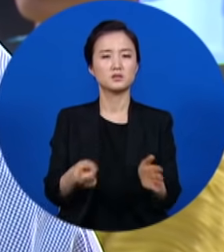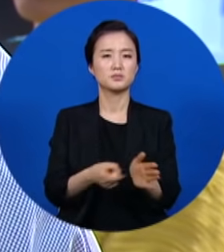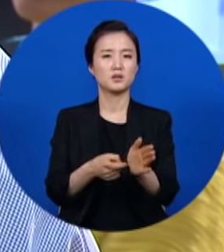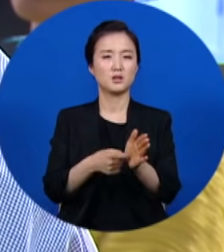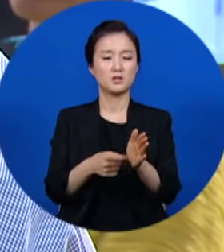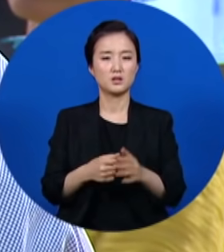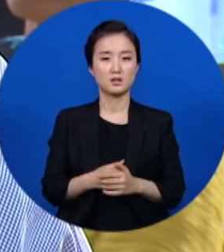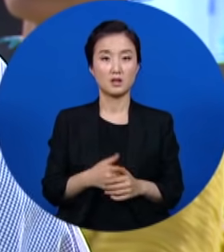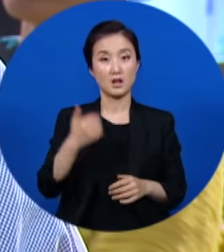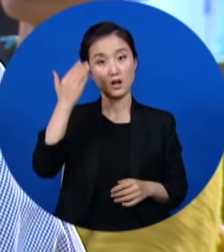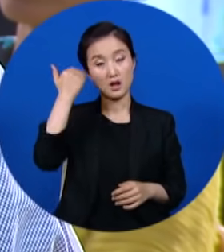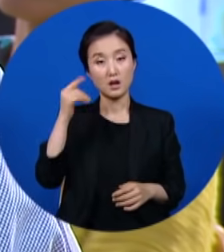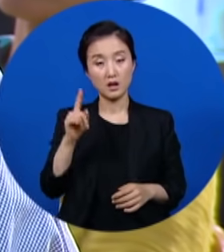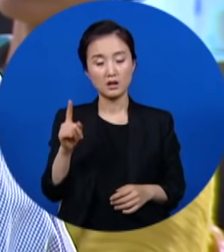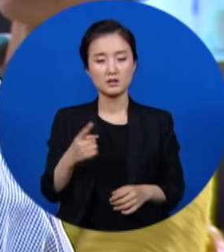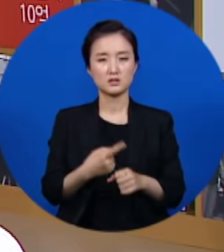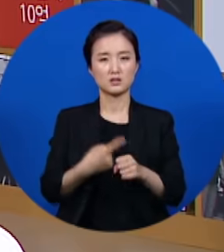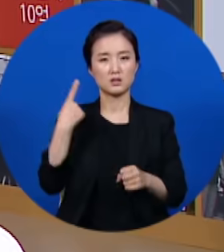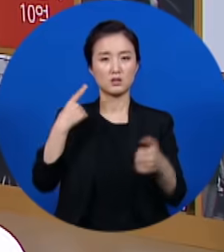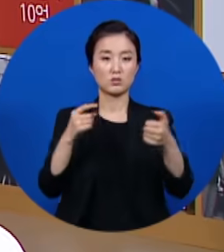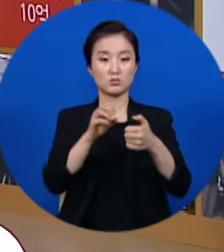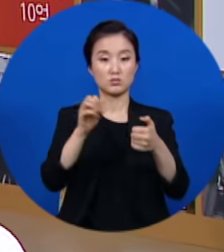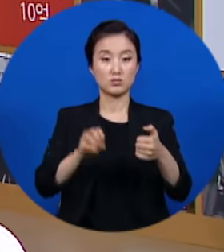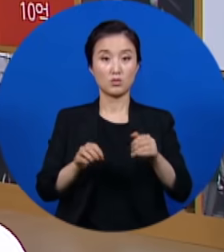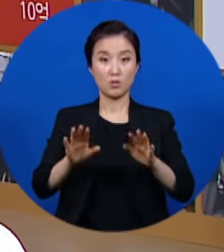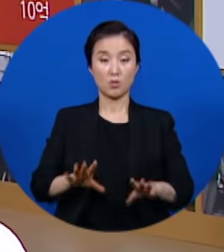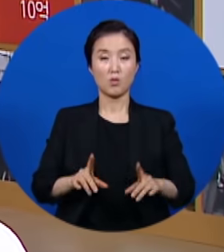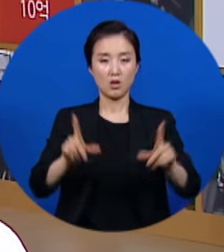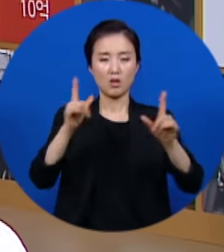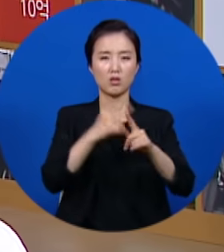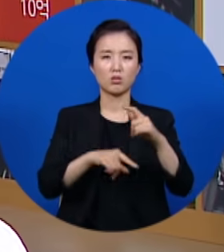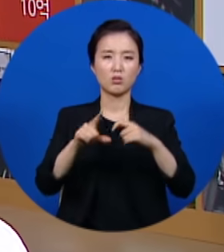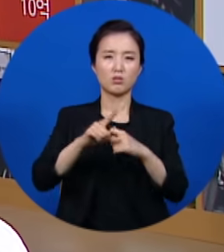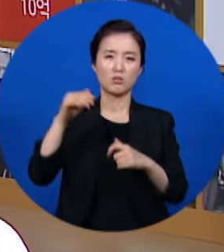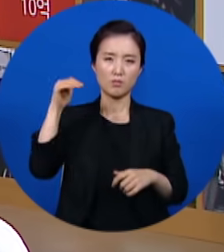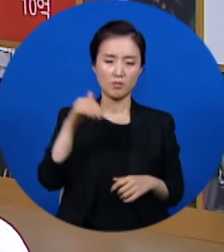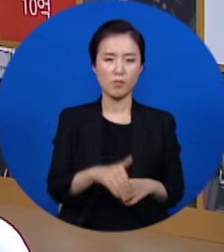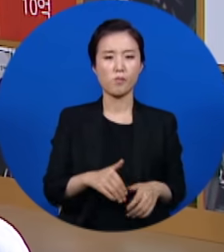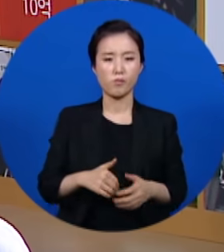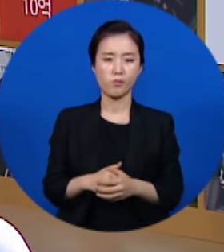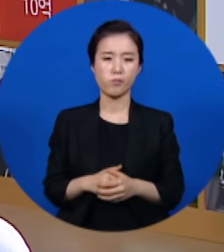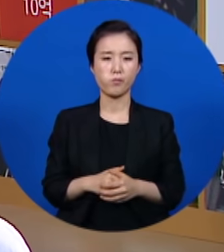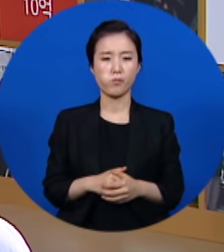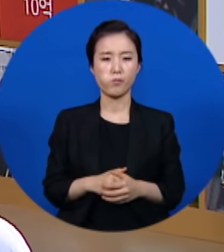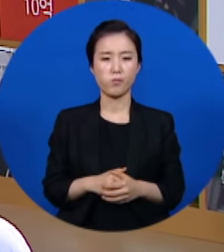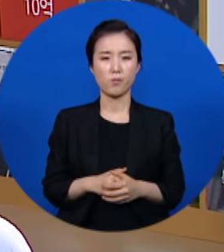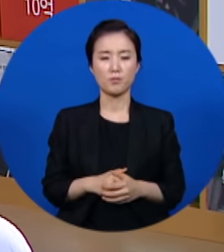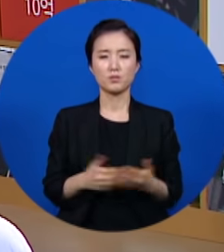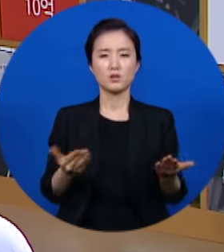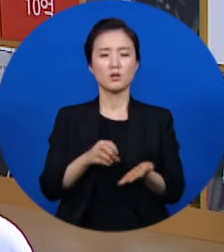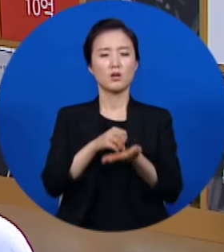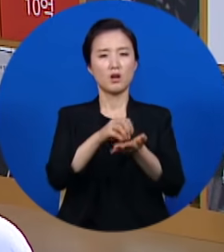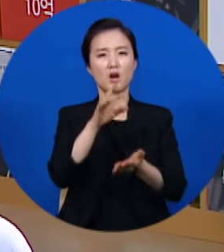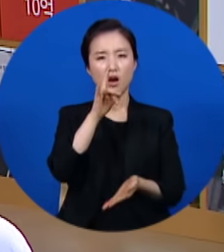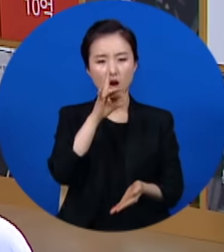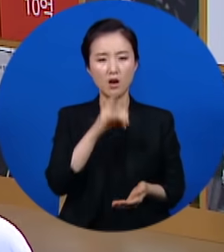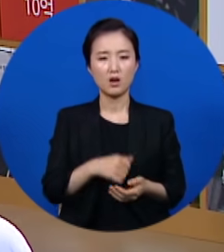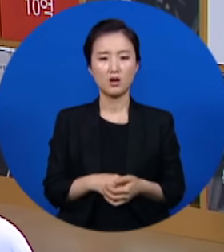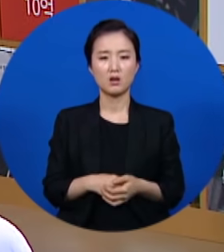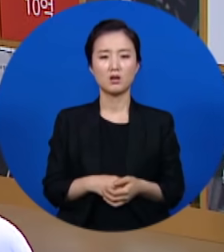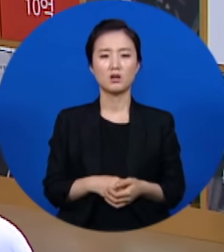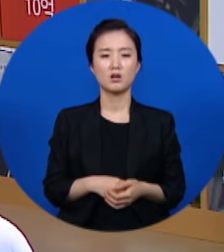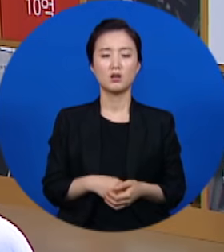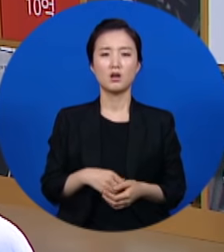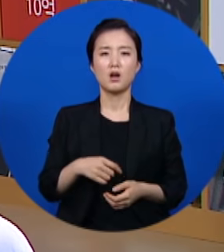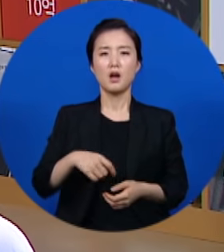우리나라는 작년에 50% 금년에 더 나빠져 써요 둘중에 하나가 취직이 안 되는데 밥전 받고 점